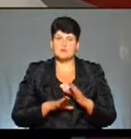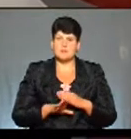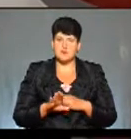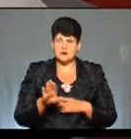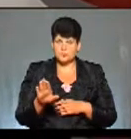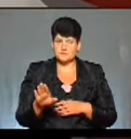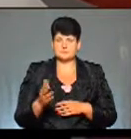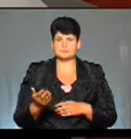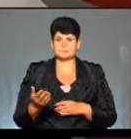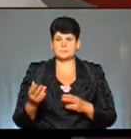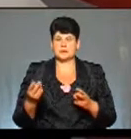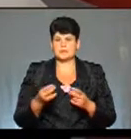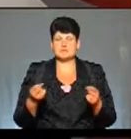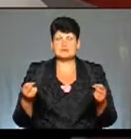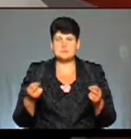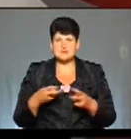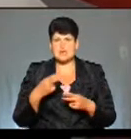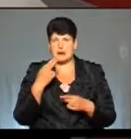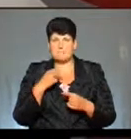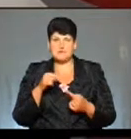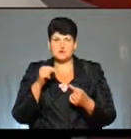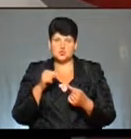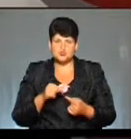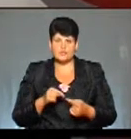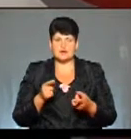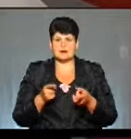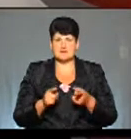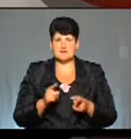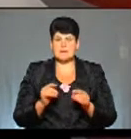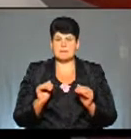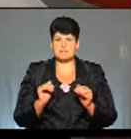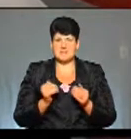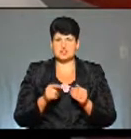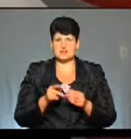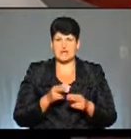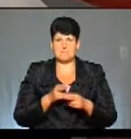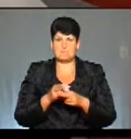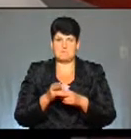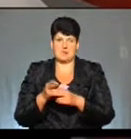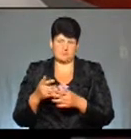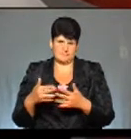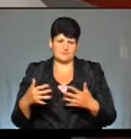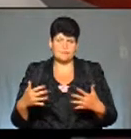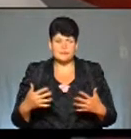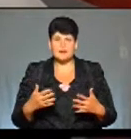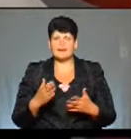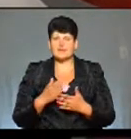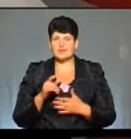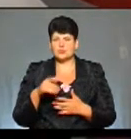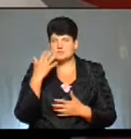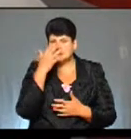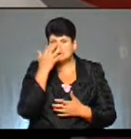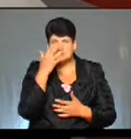якісь ну, спеціальні пристосування і в дійсності менше тих бордюрів і таке інше. Так само є люди